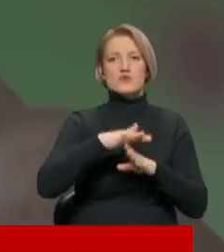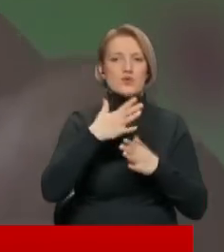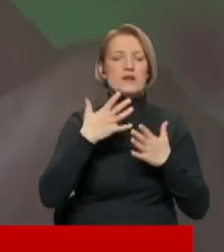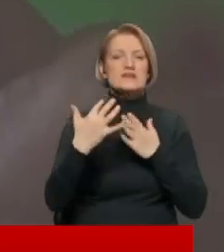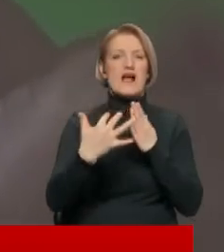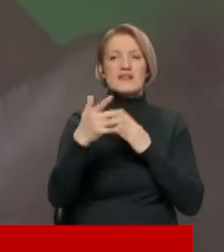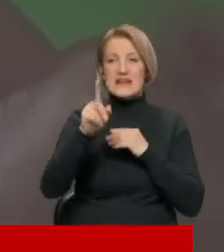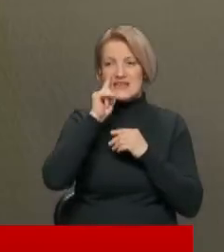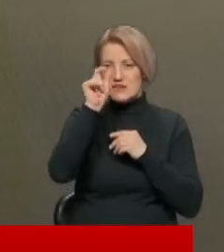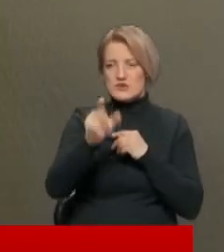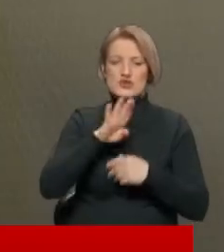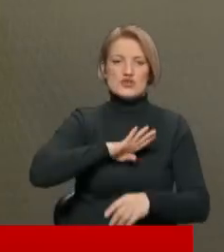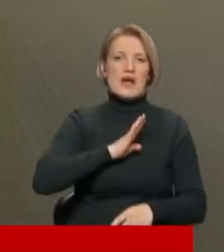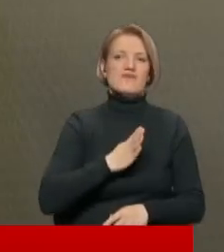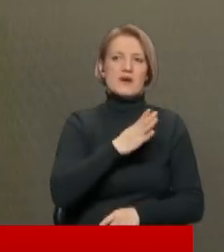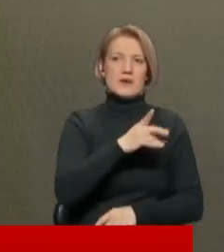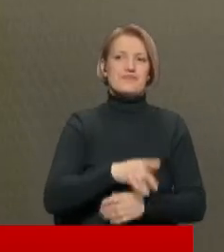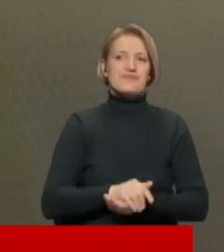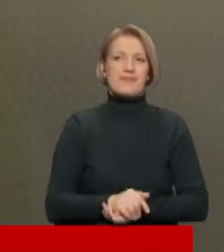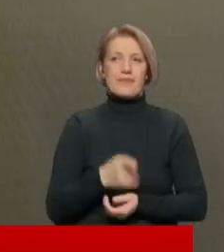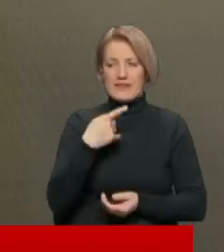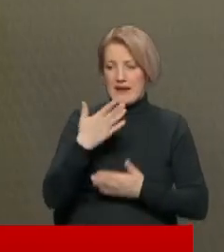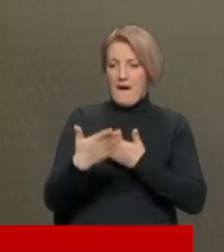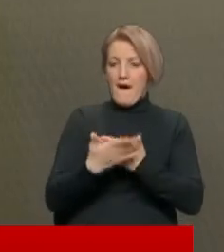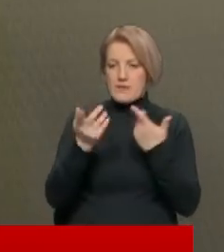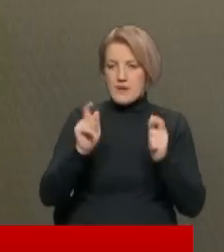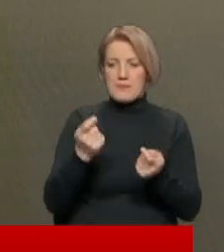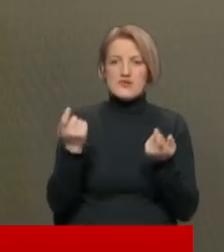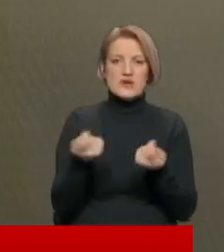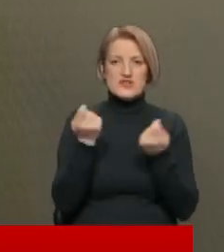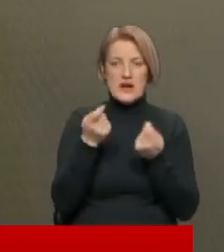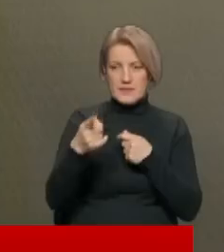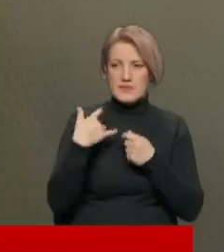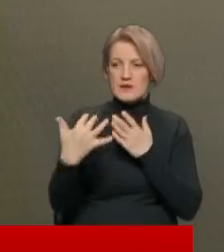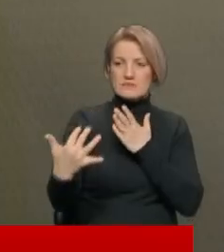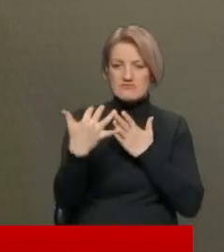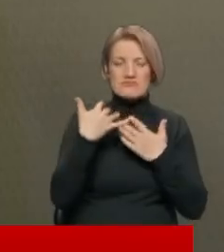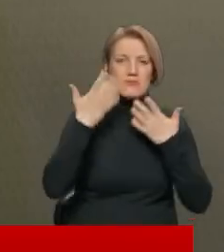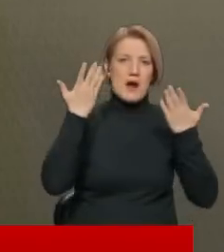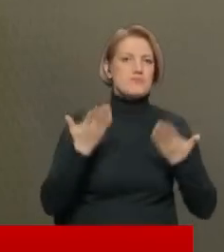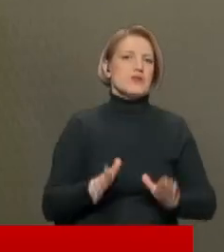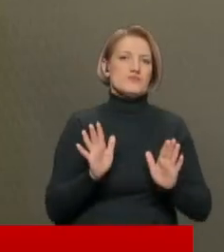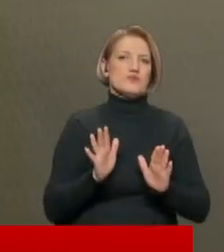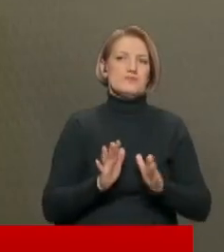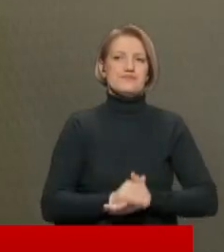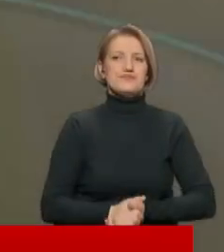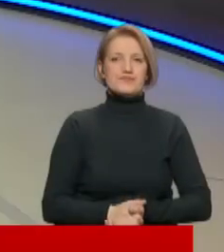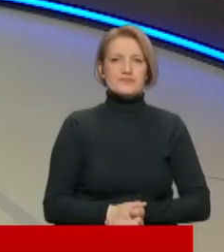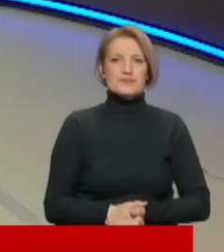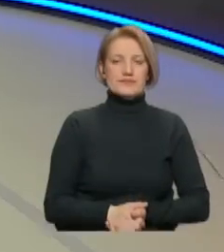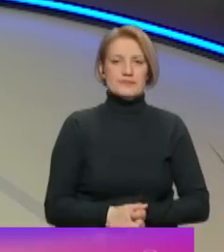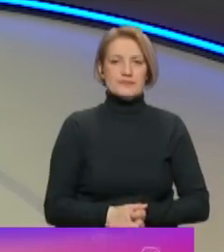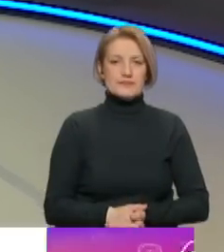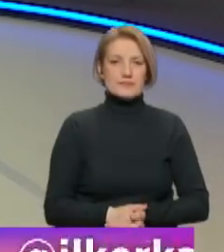saldırgandan şikayetçi oldu onlara yardım etmeyi çalışırken gördüğümüz bu şeyi kabul edemiyorum gerçekten kabul edemiyorum